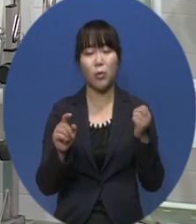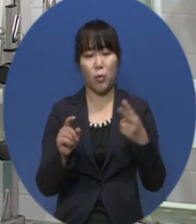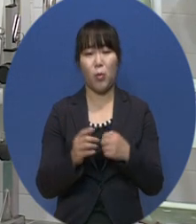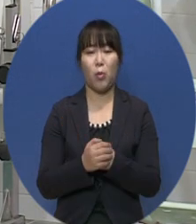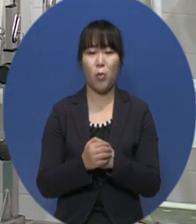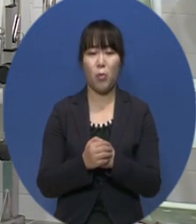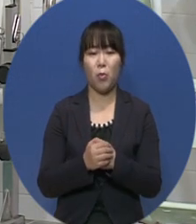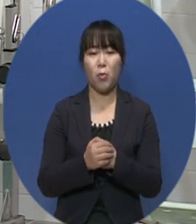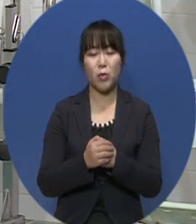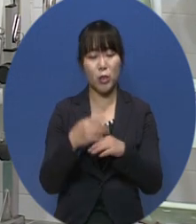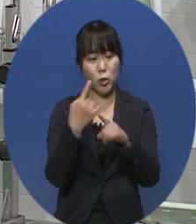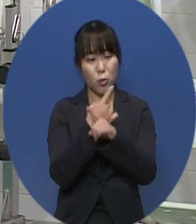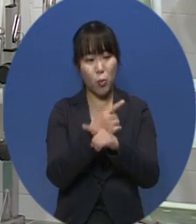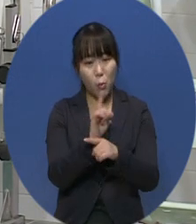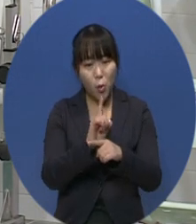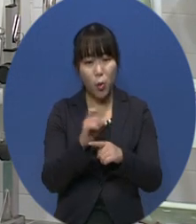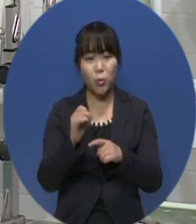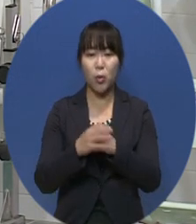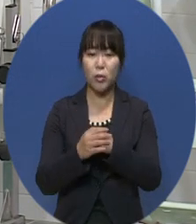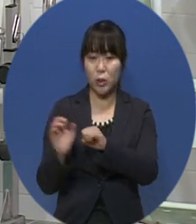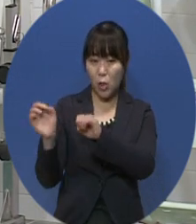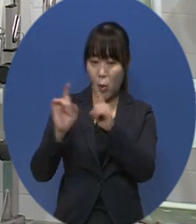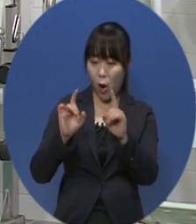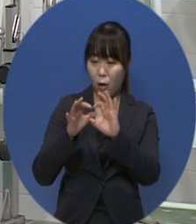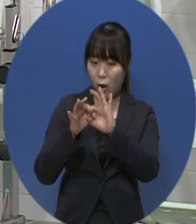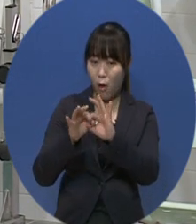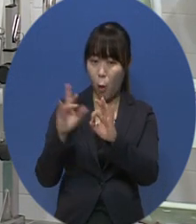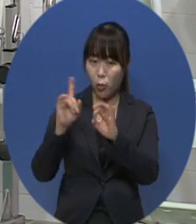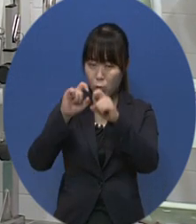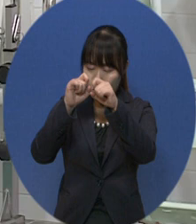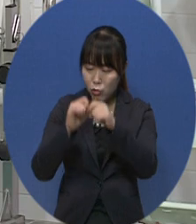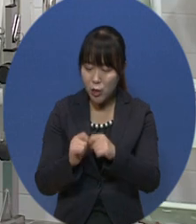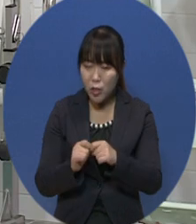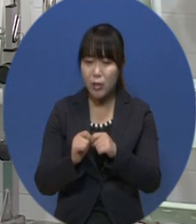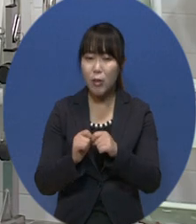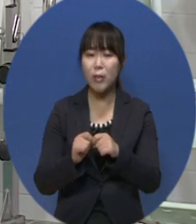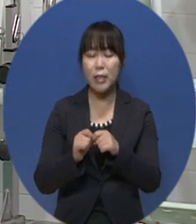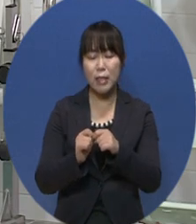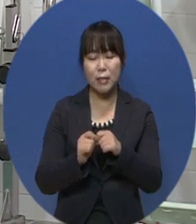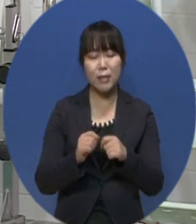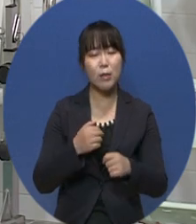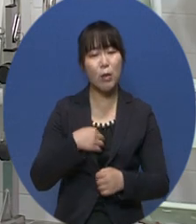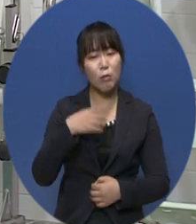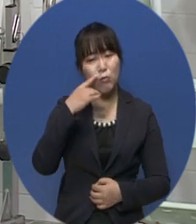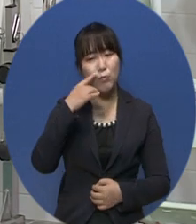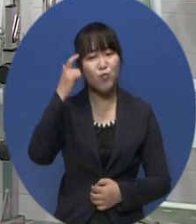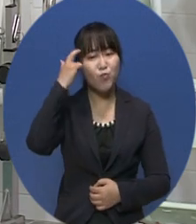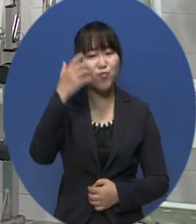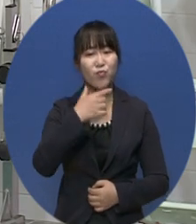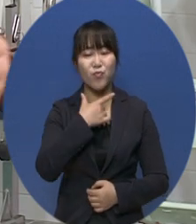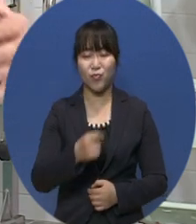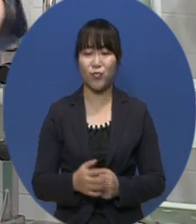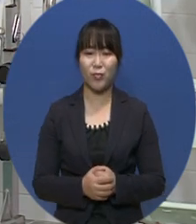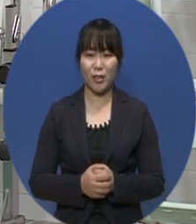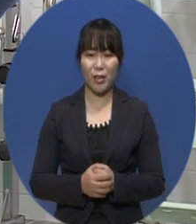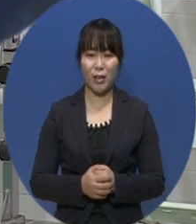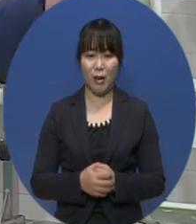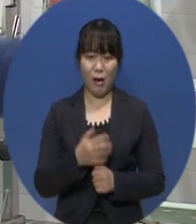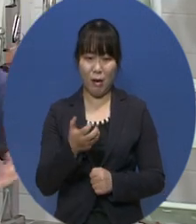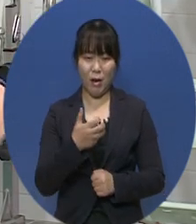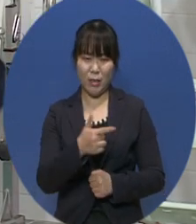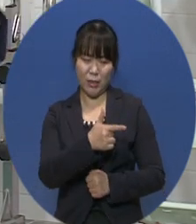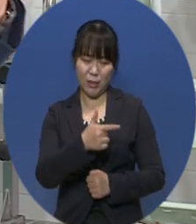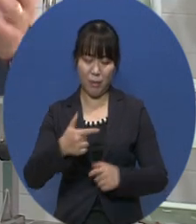어떤 치료를 하고 있고 어떤 재활을 이제 하는지 구체적으로 좀 질문 좀 하겠습니다. 자, 그러면 아까 뭐